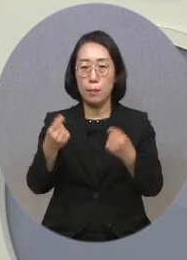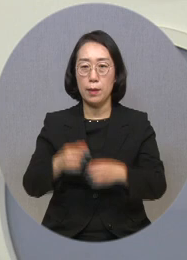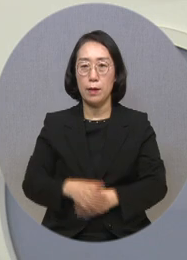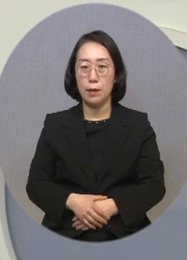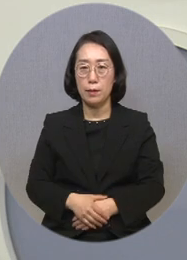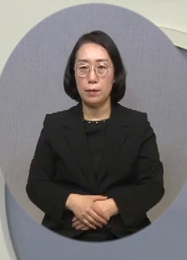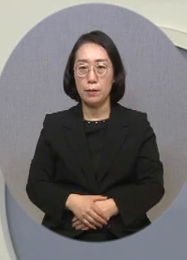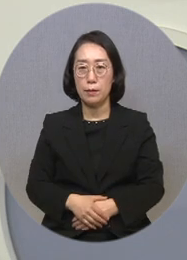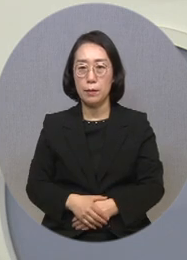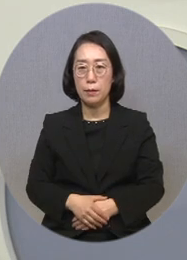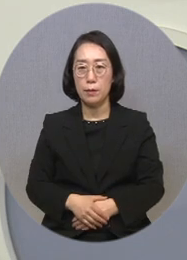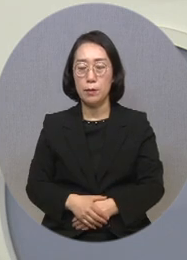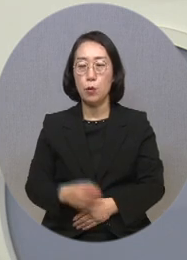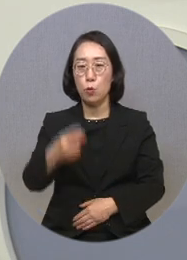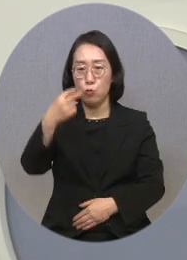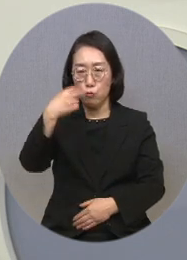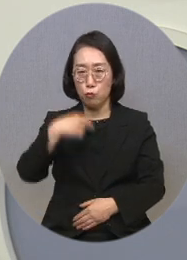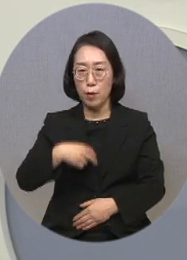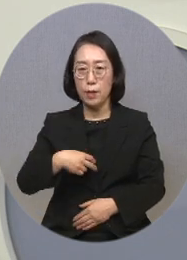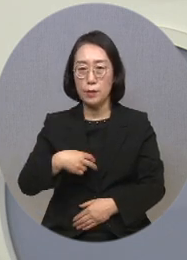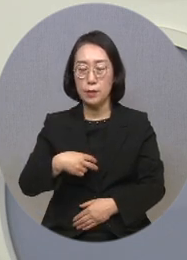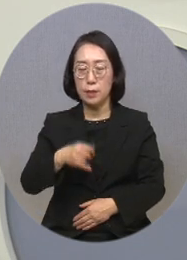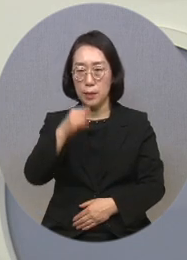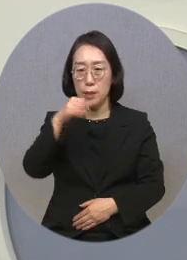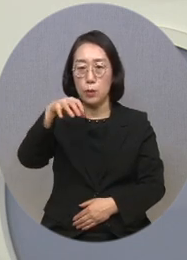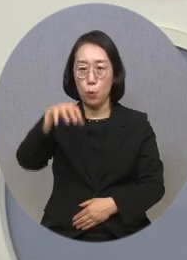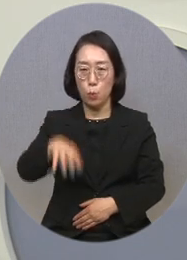그래서 양백산입니다. 그래서